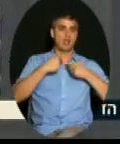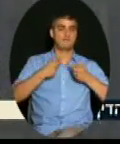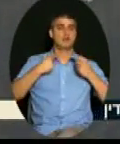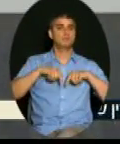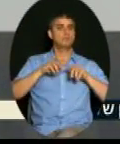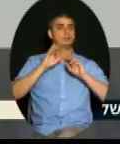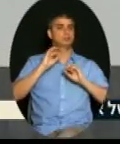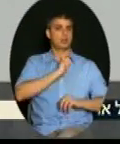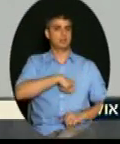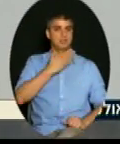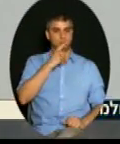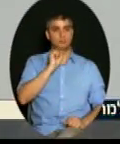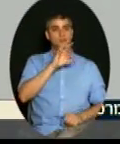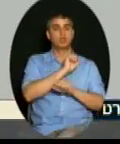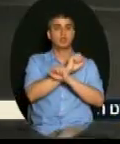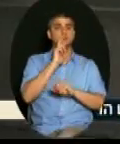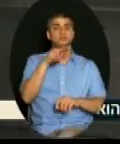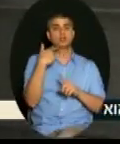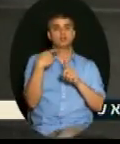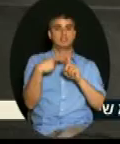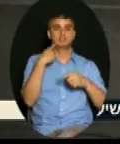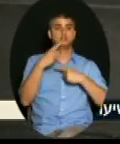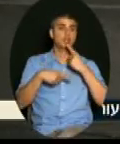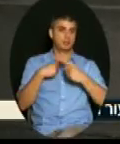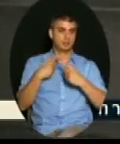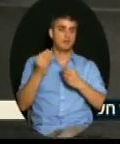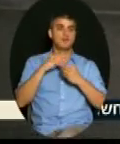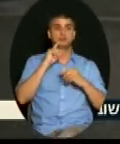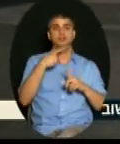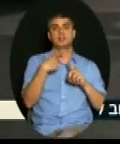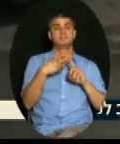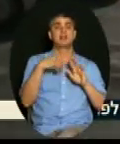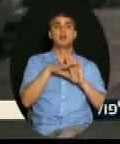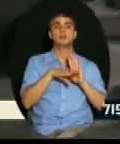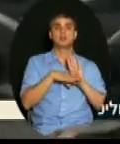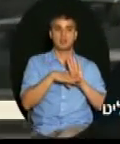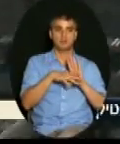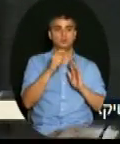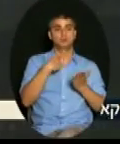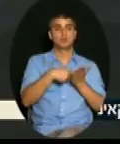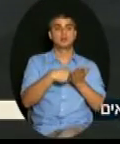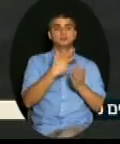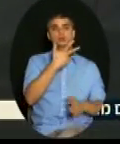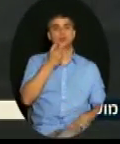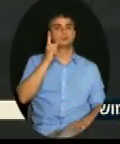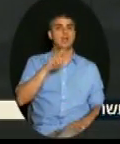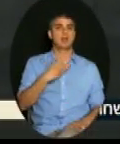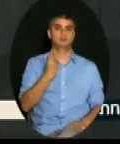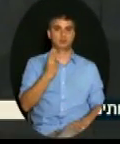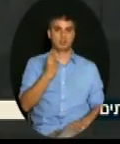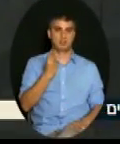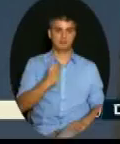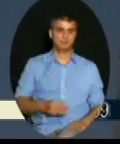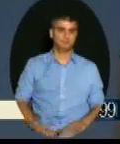העיר ירושלים, נשלח לכלא 3.5 שנים, ועוד 1.5 שנים על תנאי. הוא ישלם קנס של